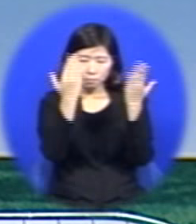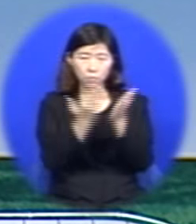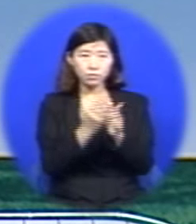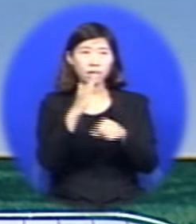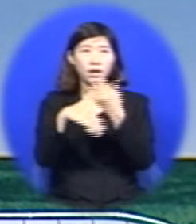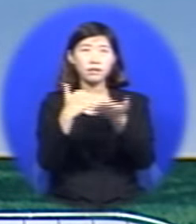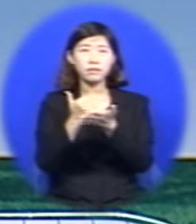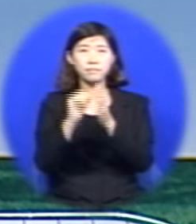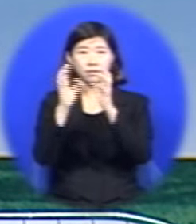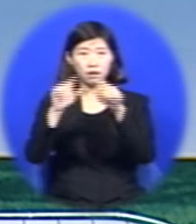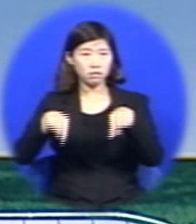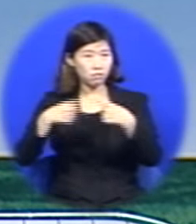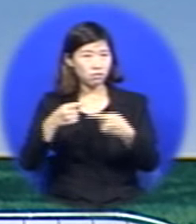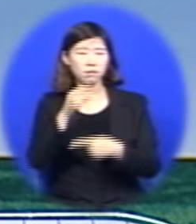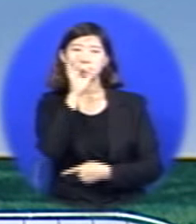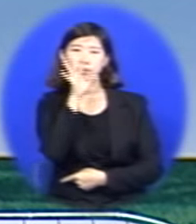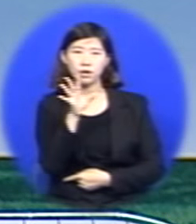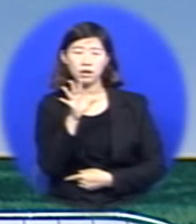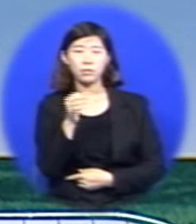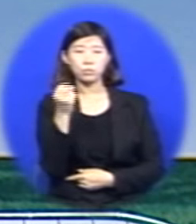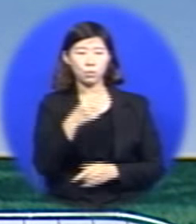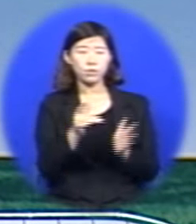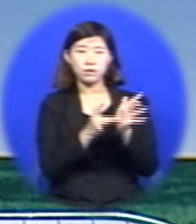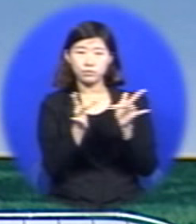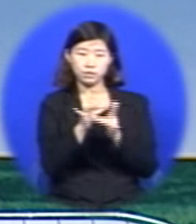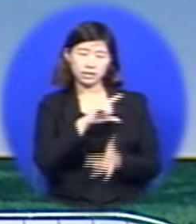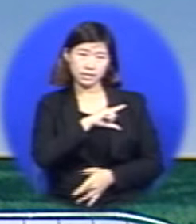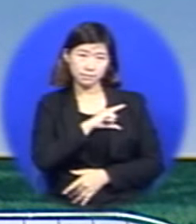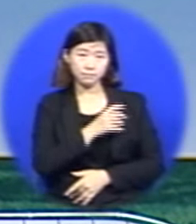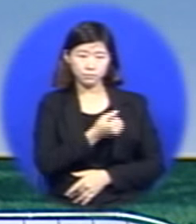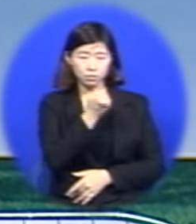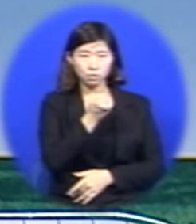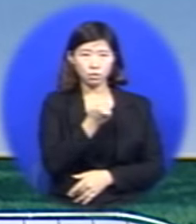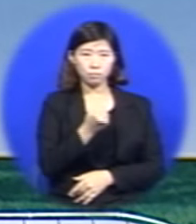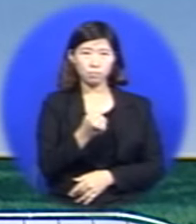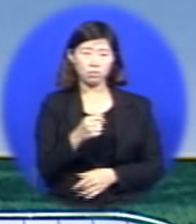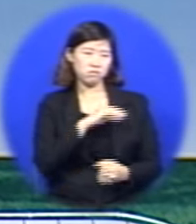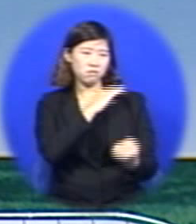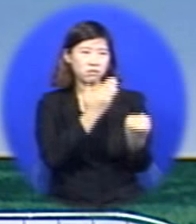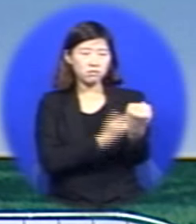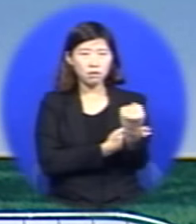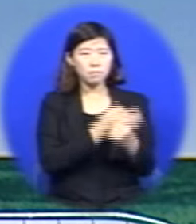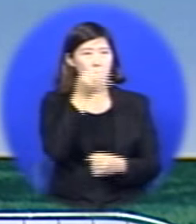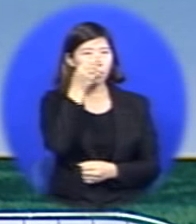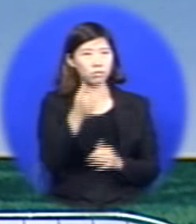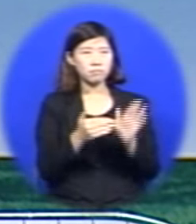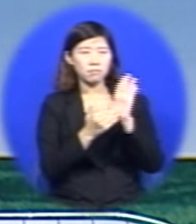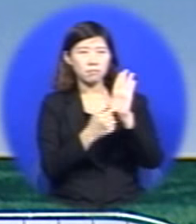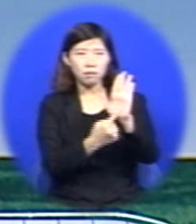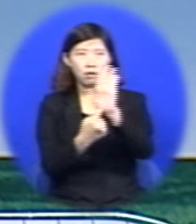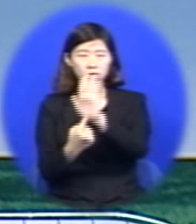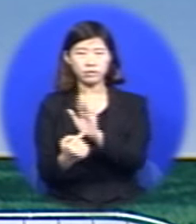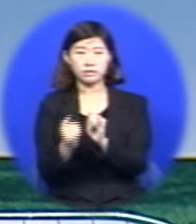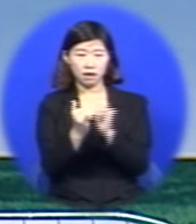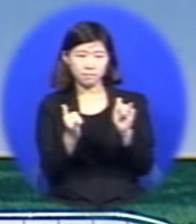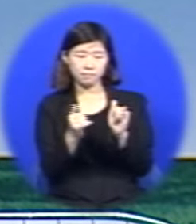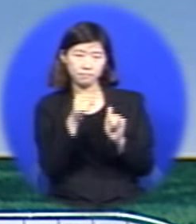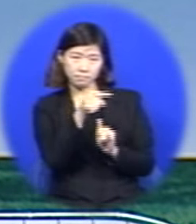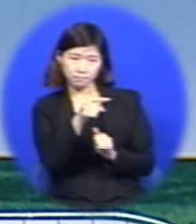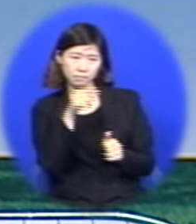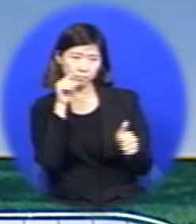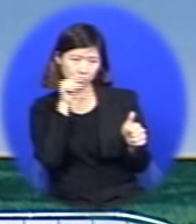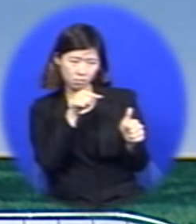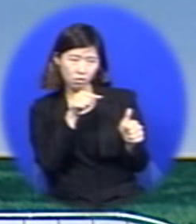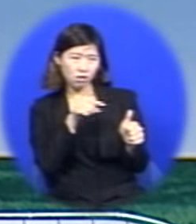이야기하시고 예수님의 이름으로 귀신을 쫓아내고 능력을 행하고 예언하던 이런 사람을 향하여 주님이 내가